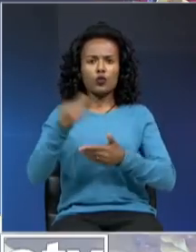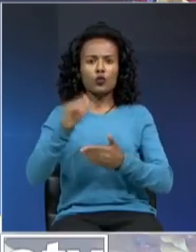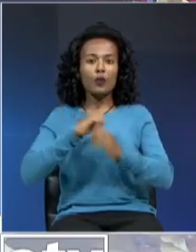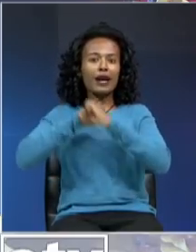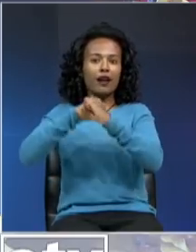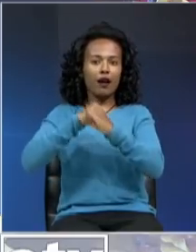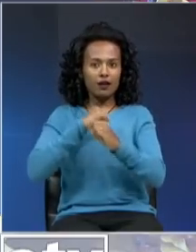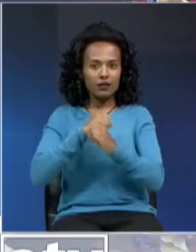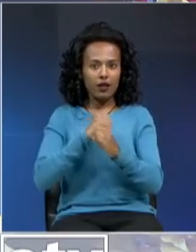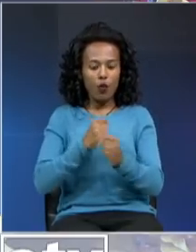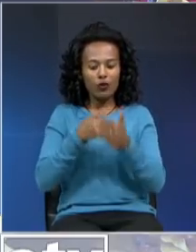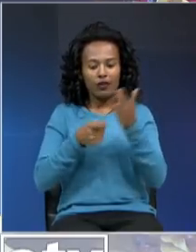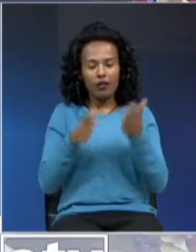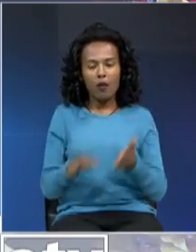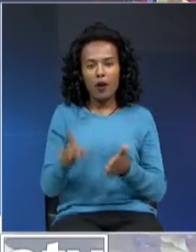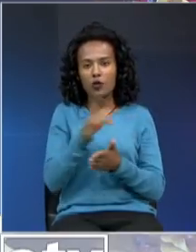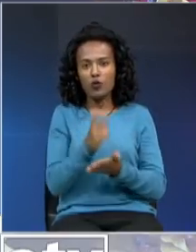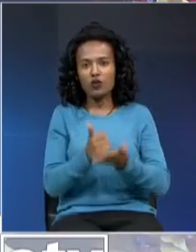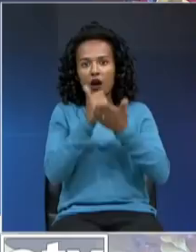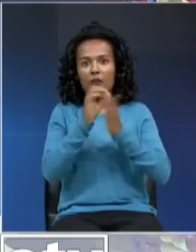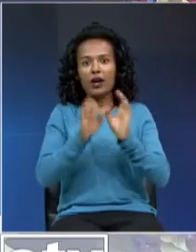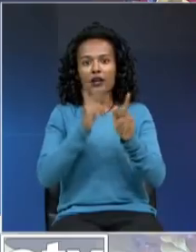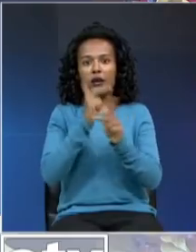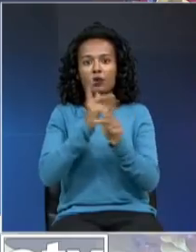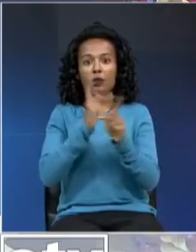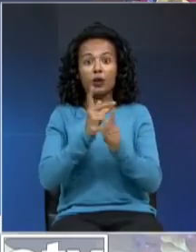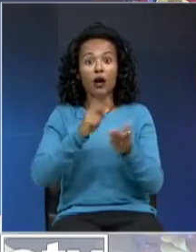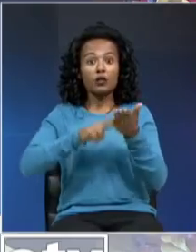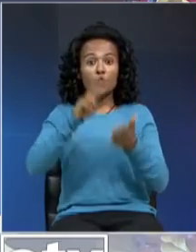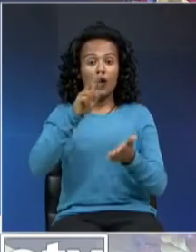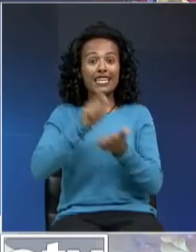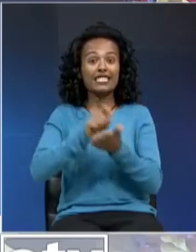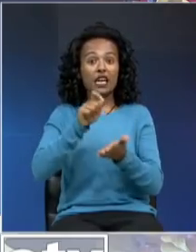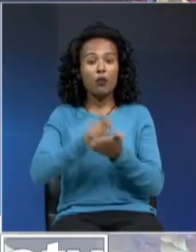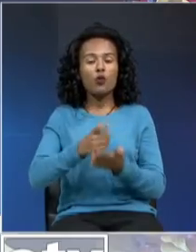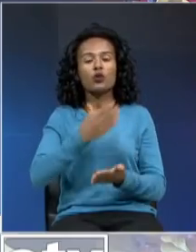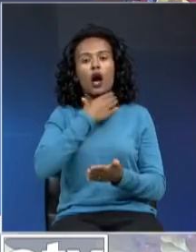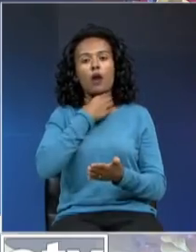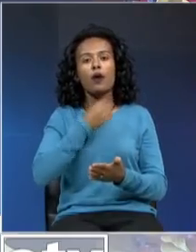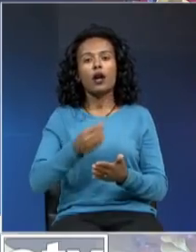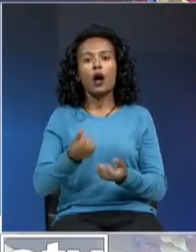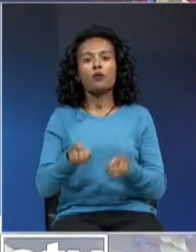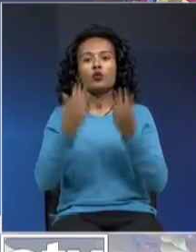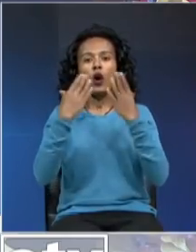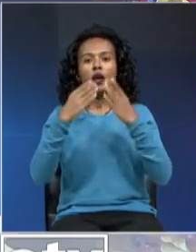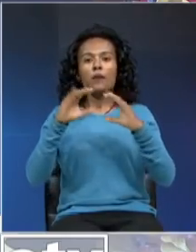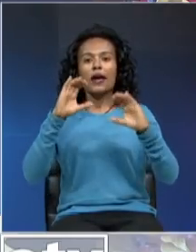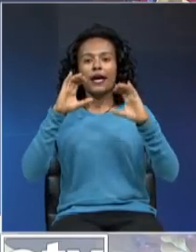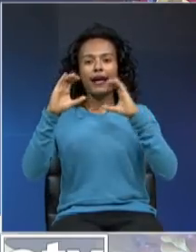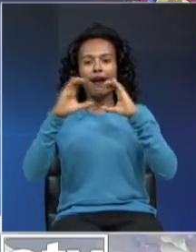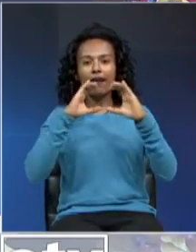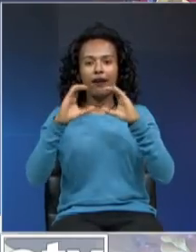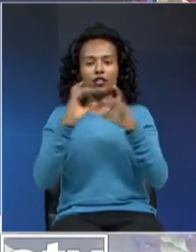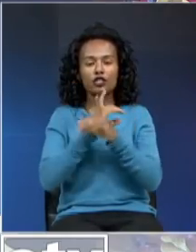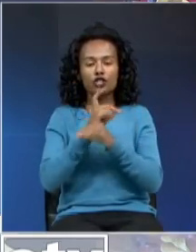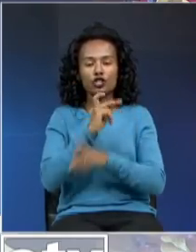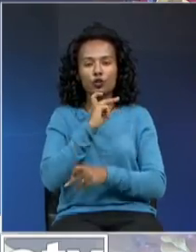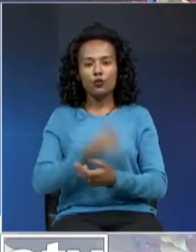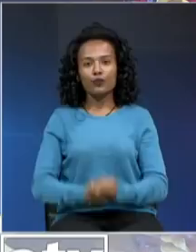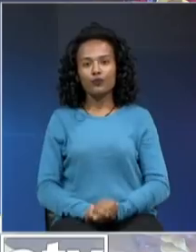ስራ ውጤታማ እንዲሆን ድጋፍ ማድረግ እንደሚጠበቅበት አንስተዋል። የዘገበው የአማራ ብዙሃን መገናኛ ድርጅት ነው።